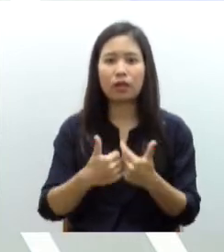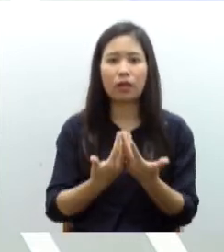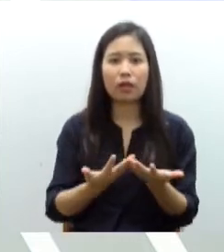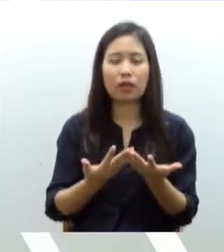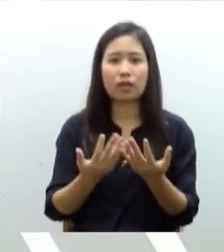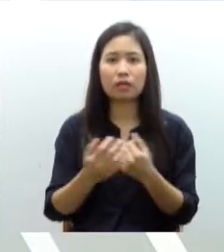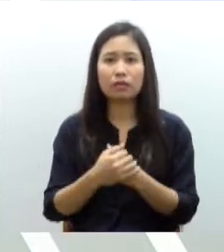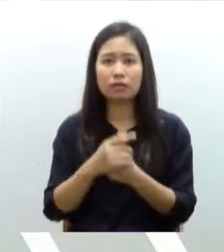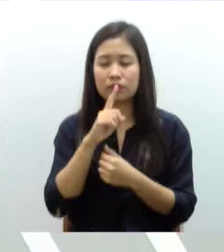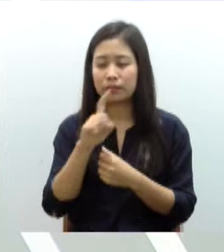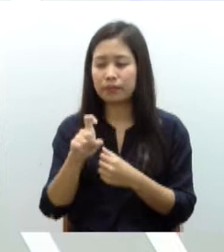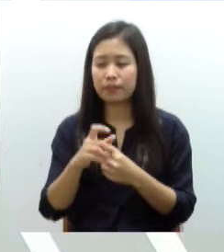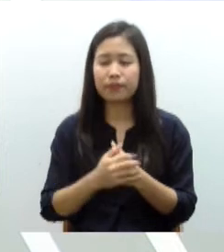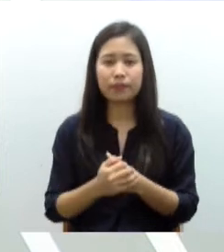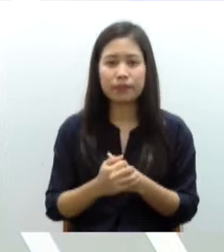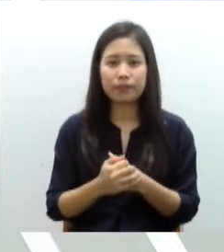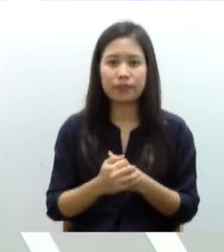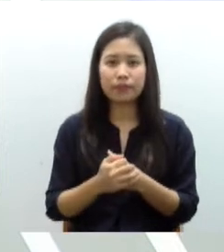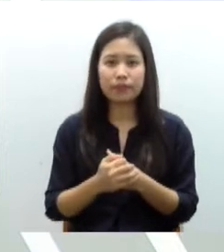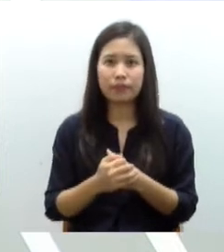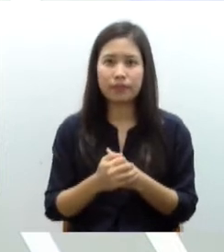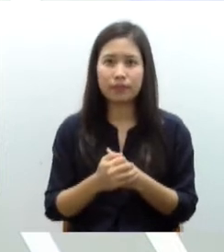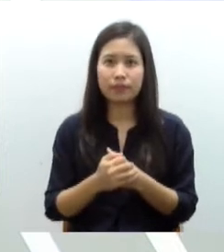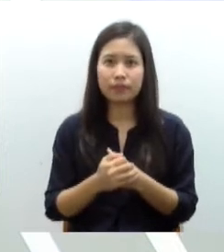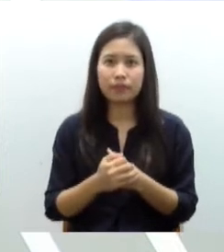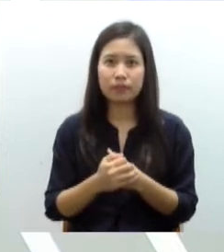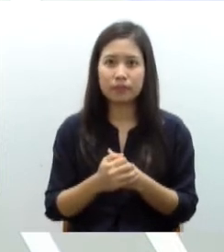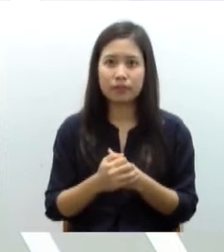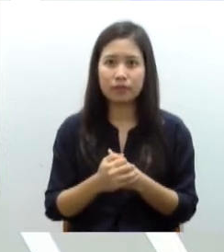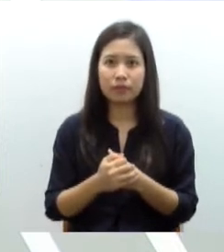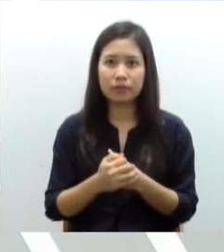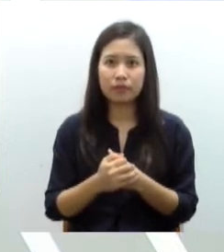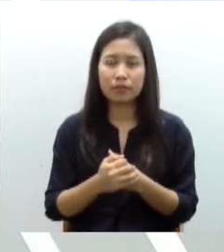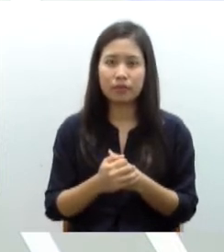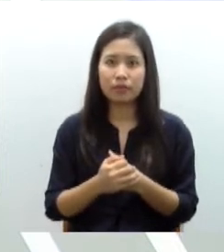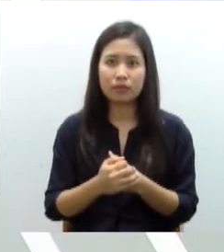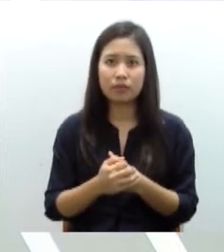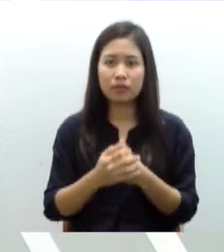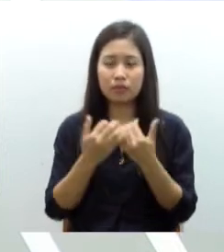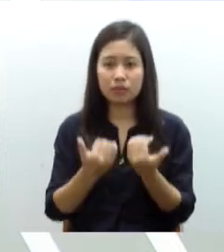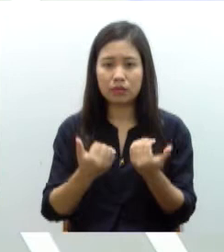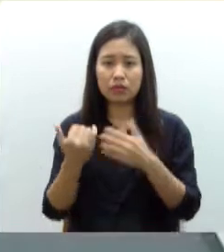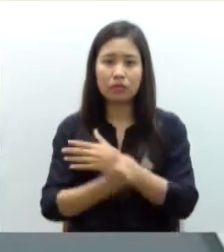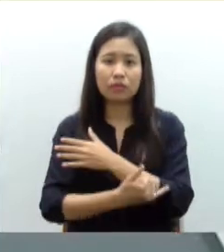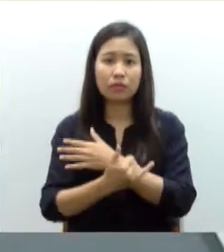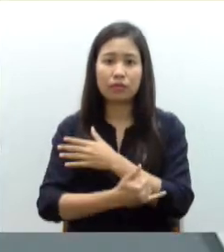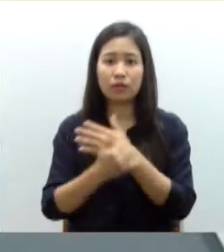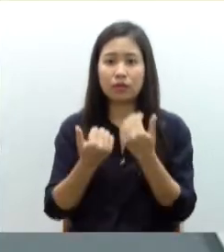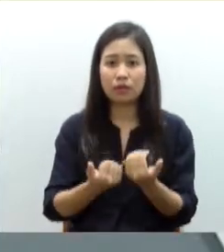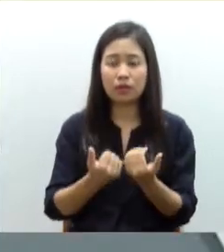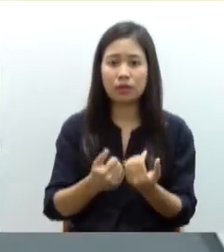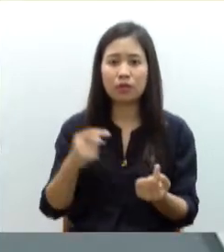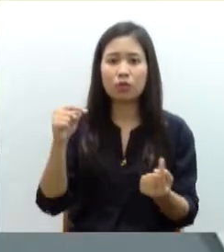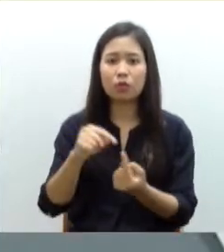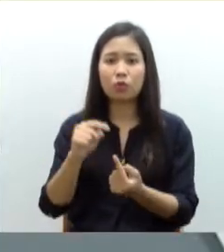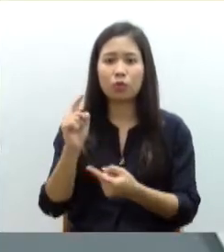ท่านครับ ครับก็เป็นที่ทราบกันดีอยู่แล้วว่านะฮะขณะนี้ประเทศของเรากำลังอยู่ในโหมดของการ